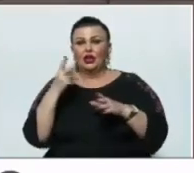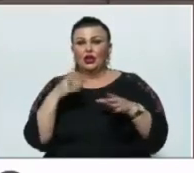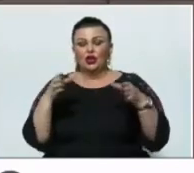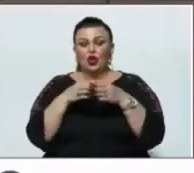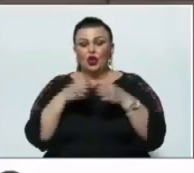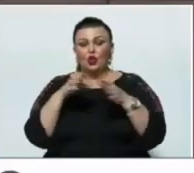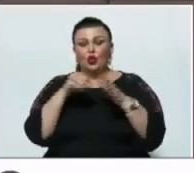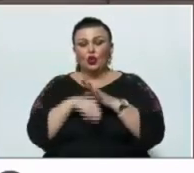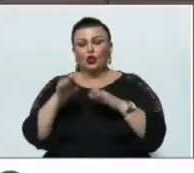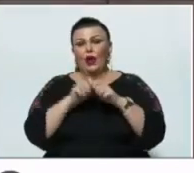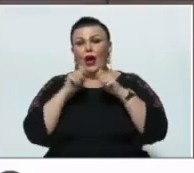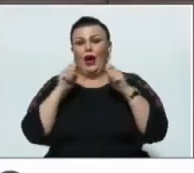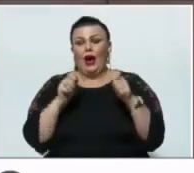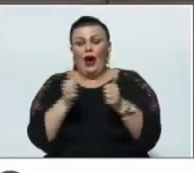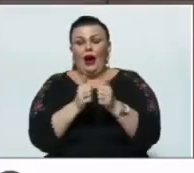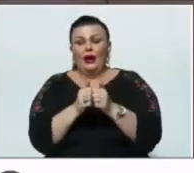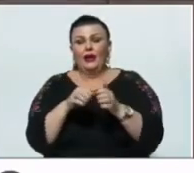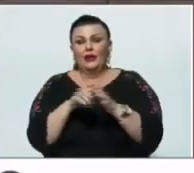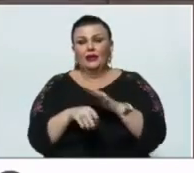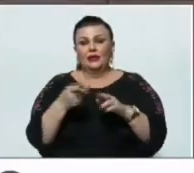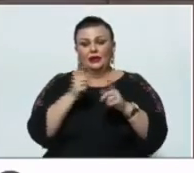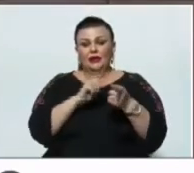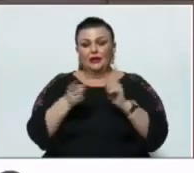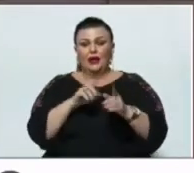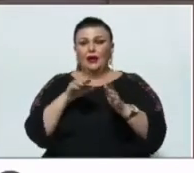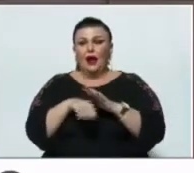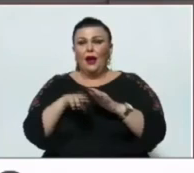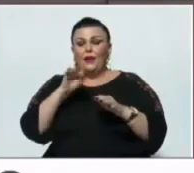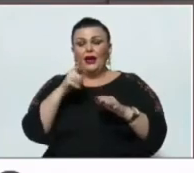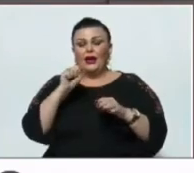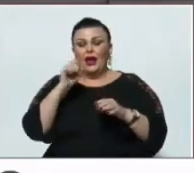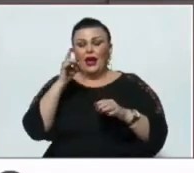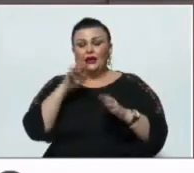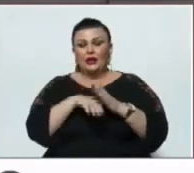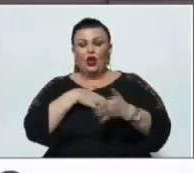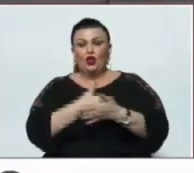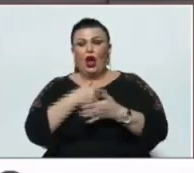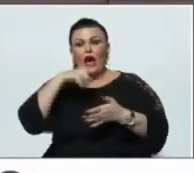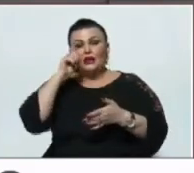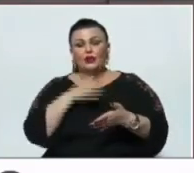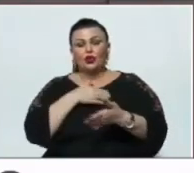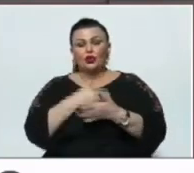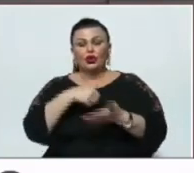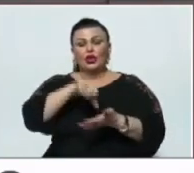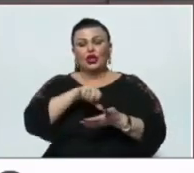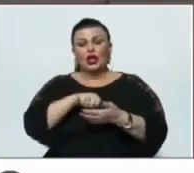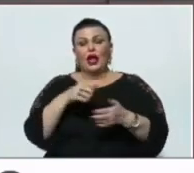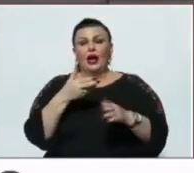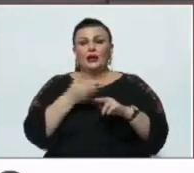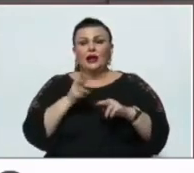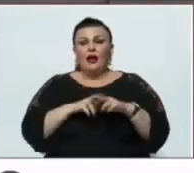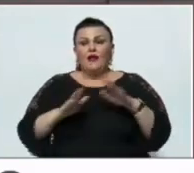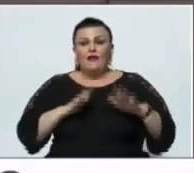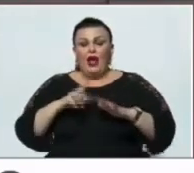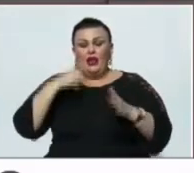Miqrasiya Könüllüləri və Gənclər Fondu tərəfindən həyata keçirilmişdir. Miqrasiya Könüllüləri həmçinin Azərbaycan Könüllülər Təşkilatı İttifaqının da